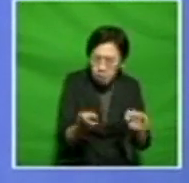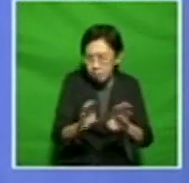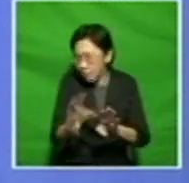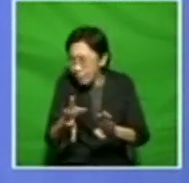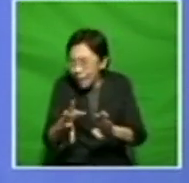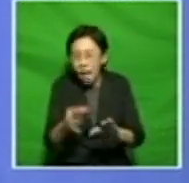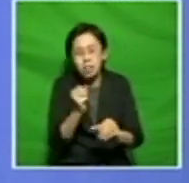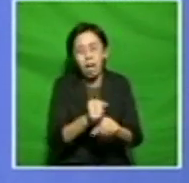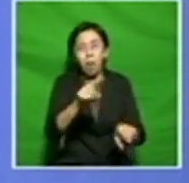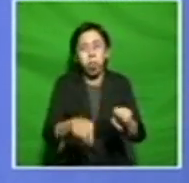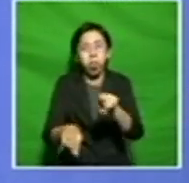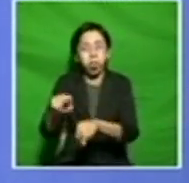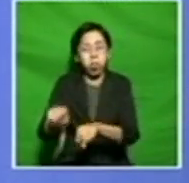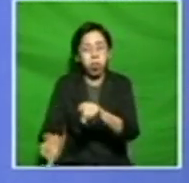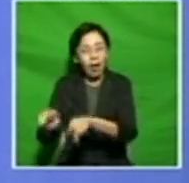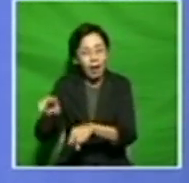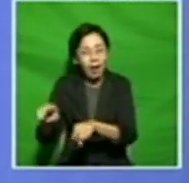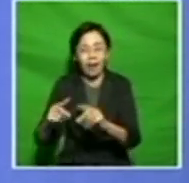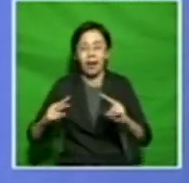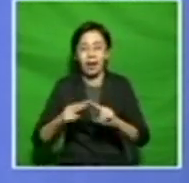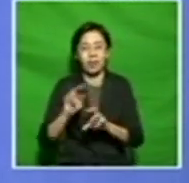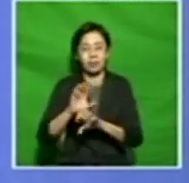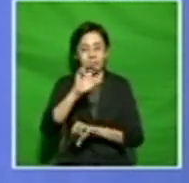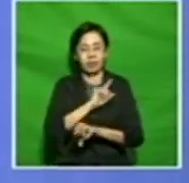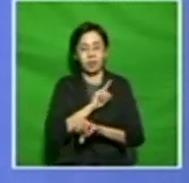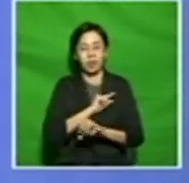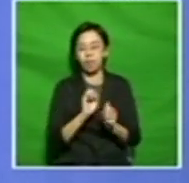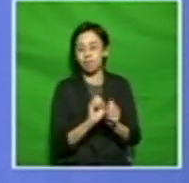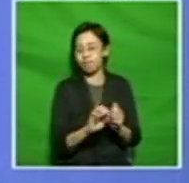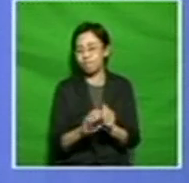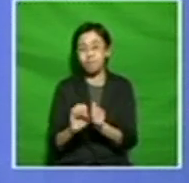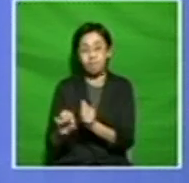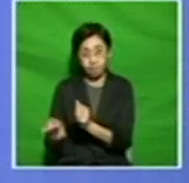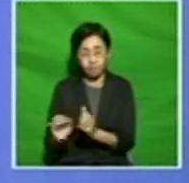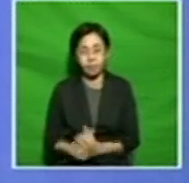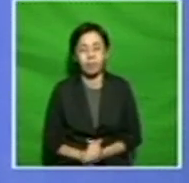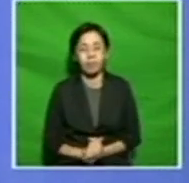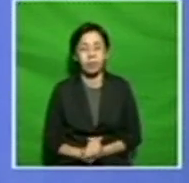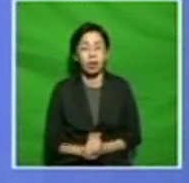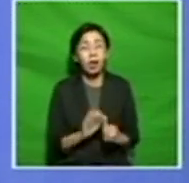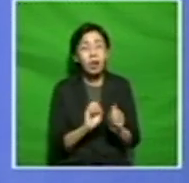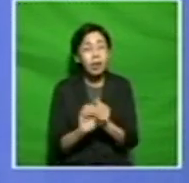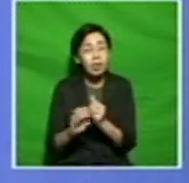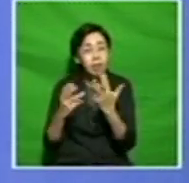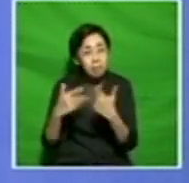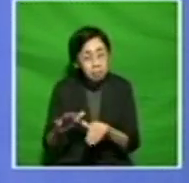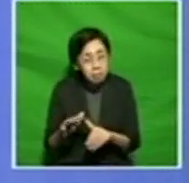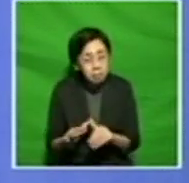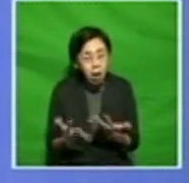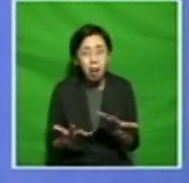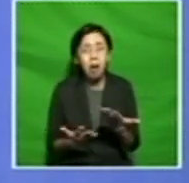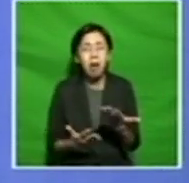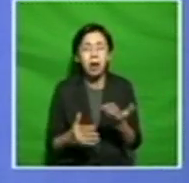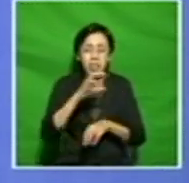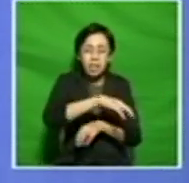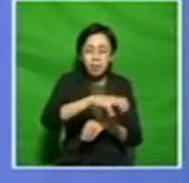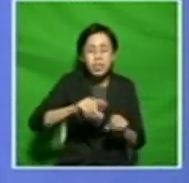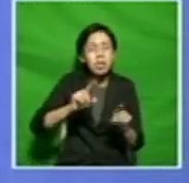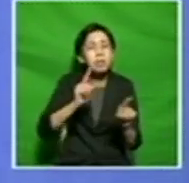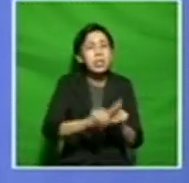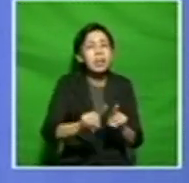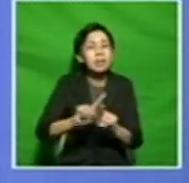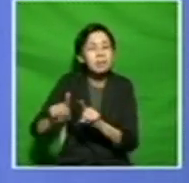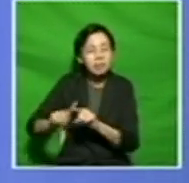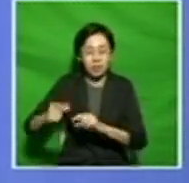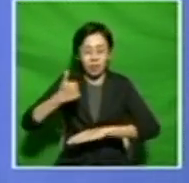ปฏิบัติตามคำแนะนำของกระทรวงมหาดไทยส่วนพื้นที่ใดแต่ละจังหวัดมีไม่เหมือนกันก็ยกให้ท่านผู้ว่า